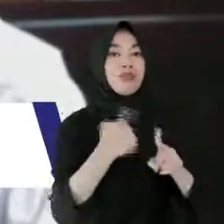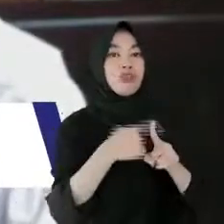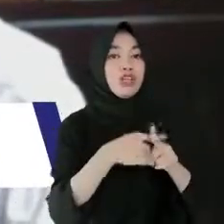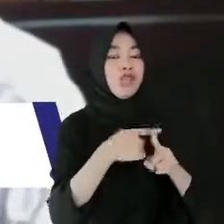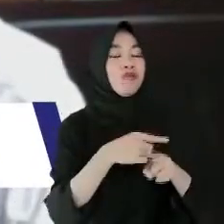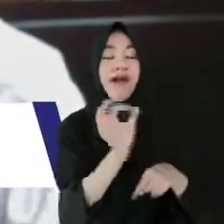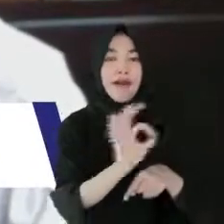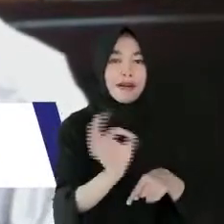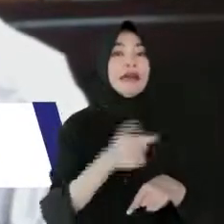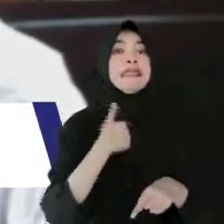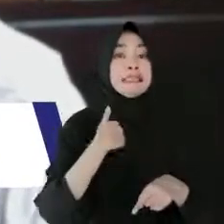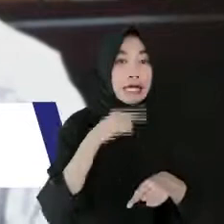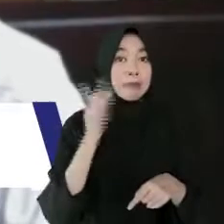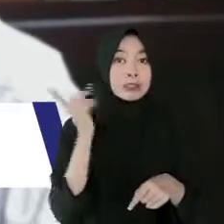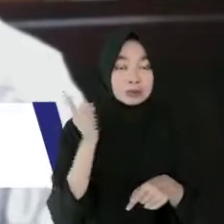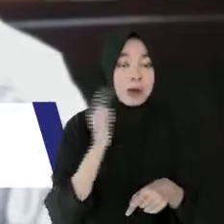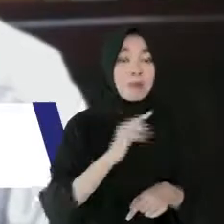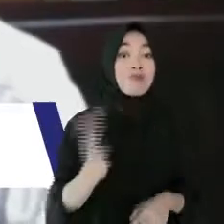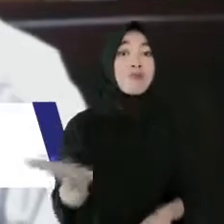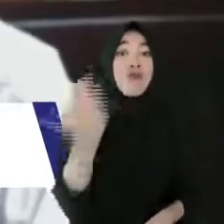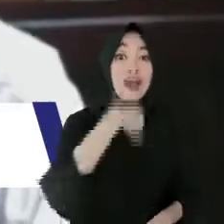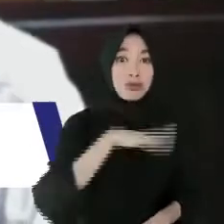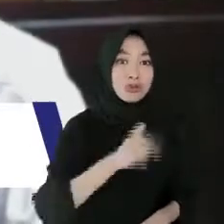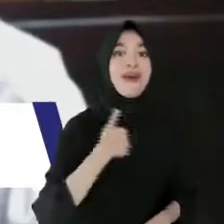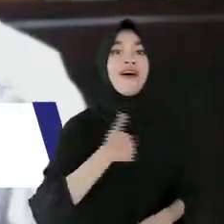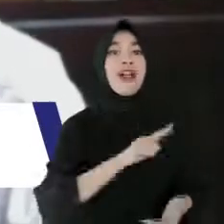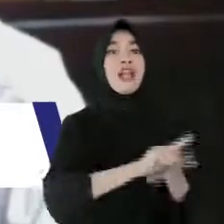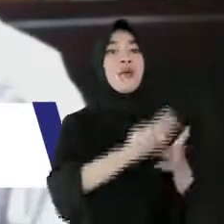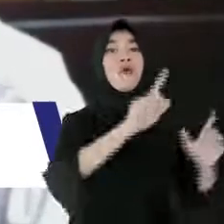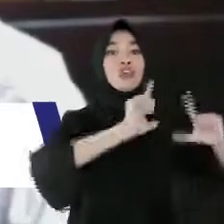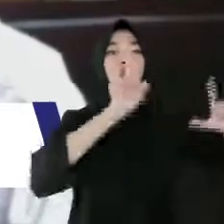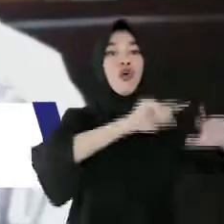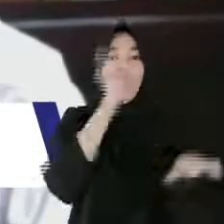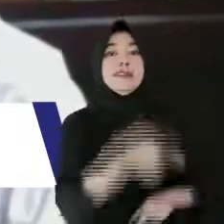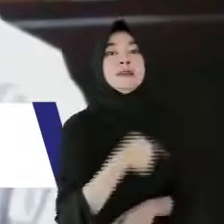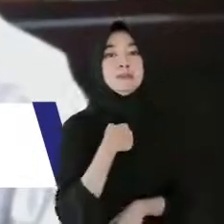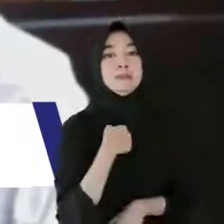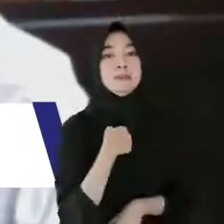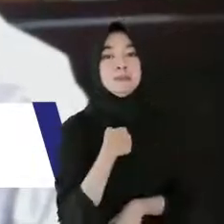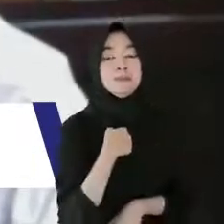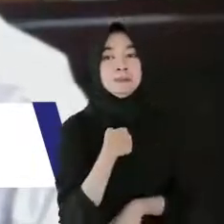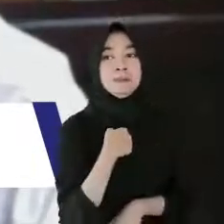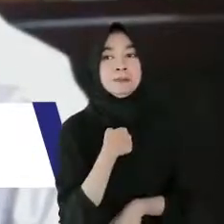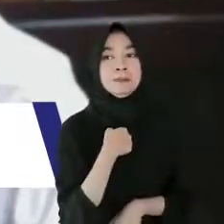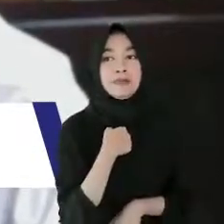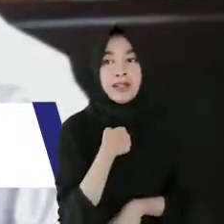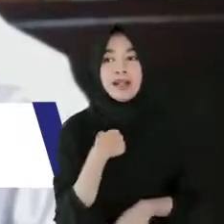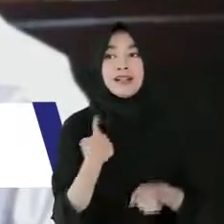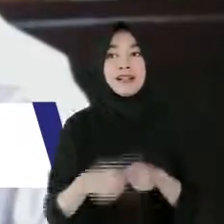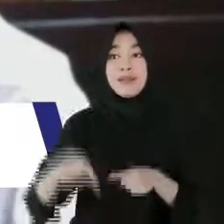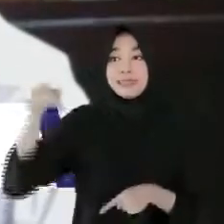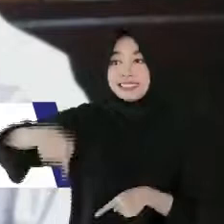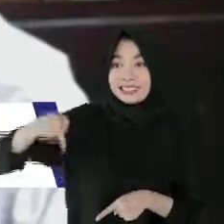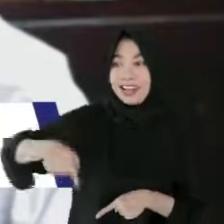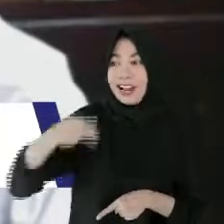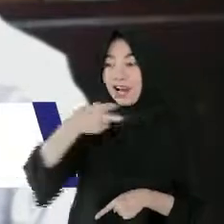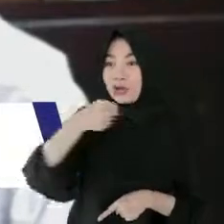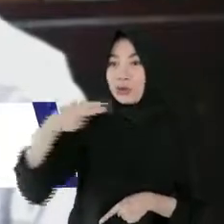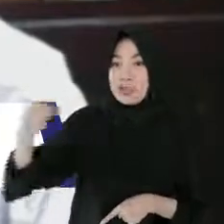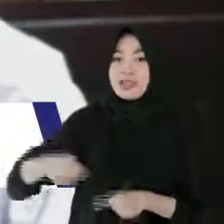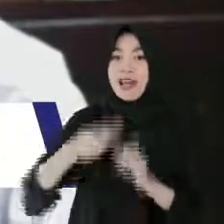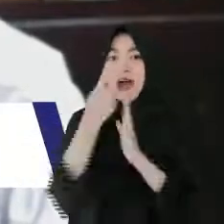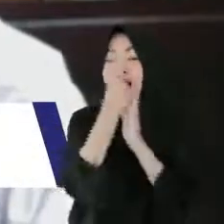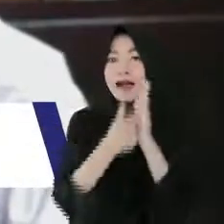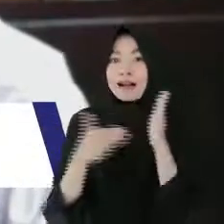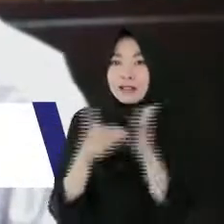pelaporan kepada pihak Tokyo dengan komite Tetapi kondisi dikit akan juga ada karena keterbatasan